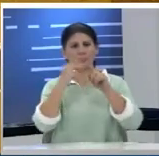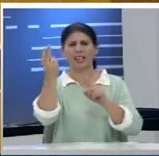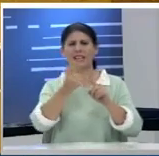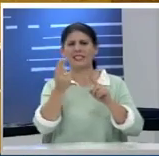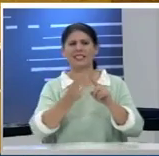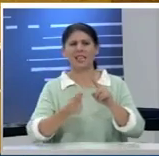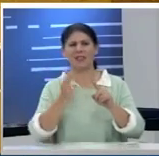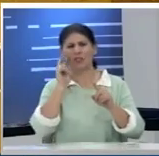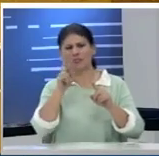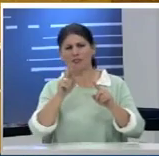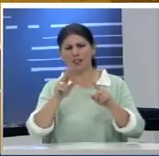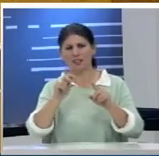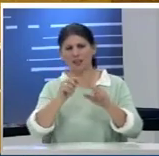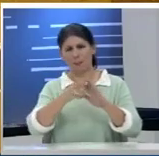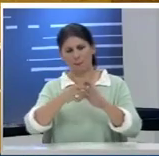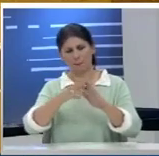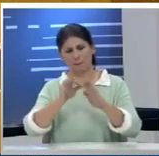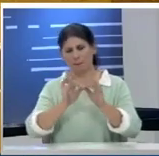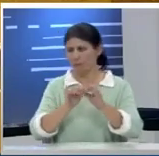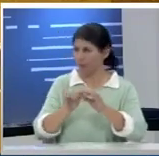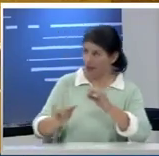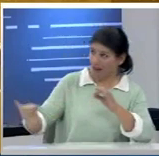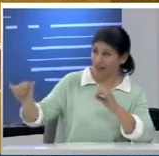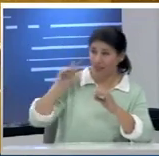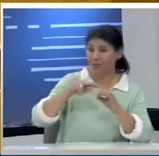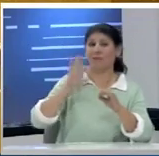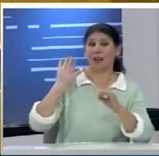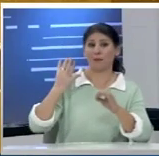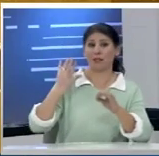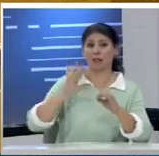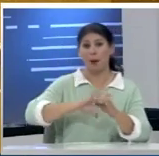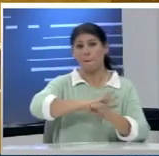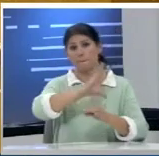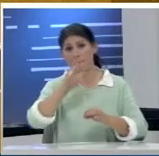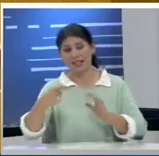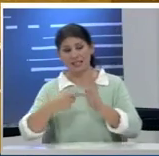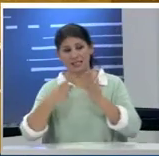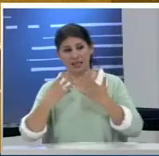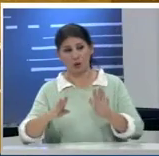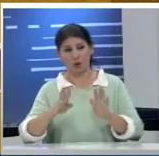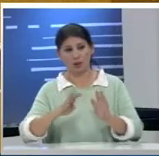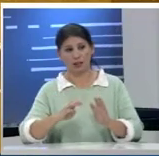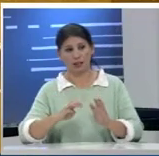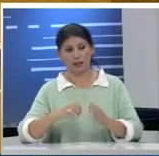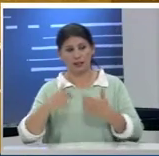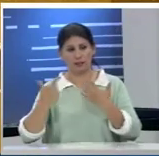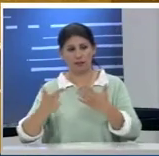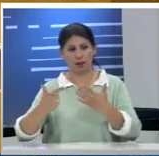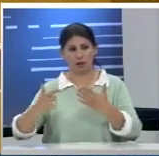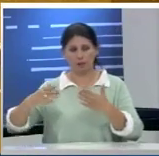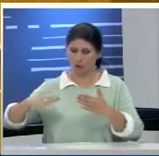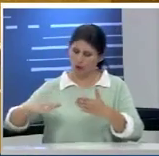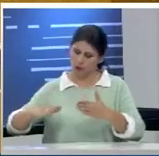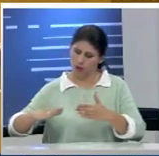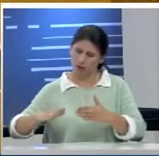Δεν φαίνεται από μακριά, θα σας το εξηγήσω. Μέχρι το 97 η καμπύλη ανεβαίνει ομαλά, πάει